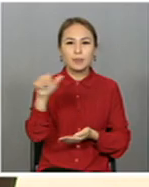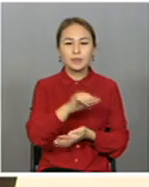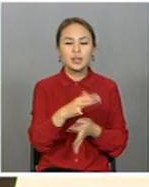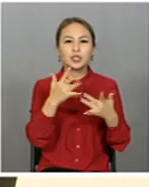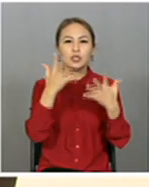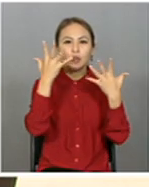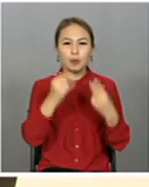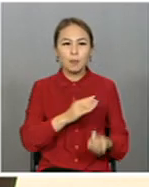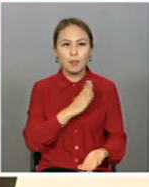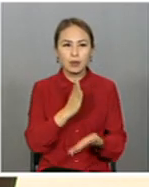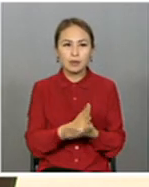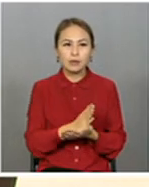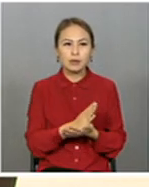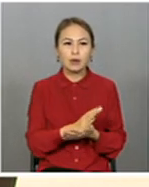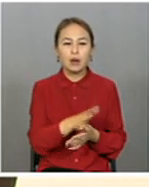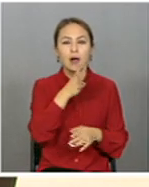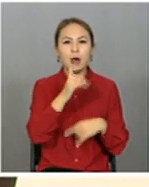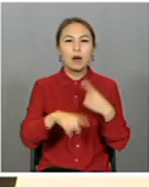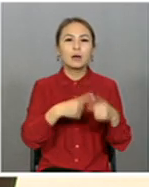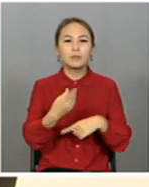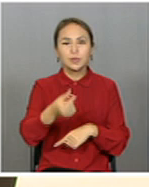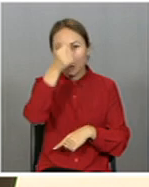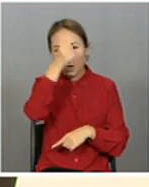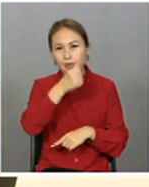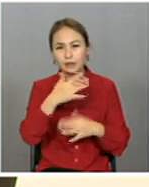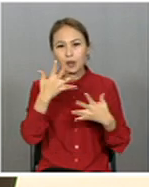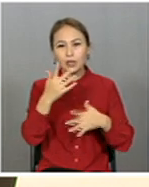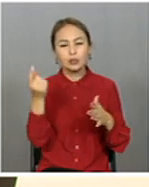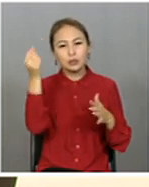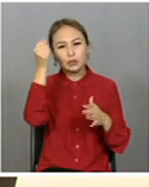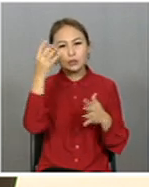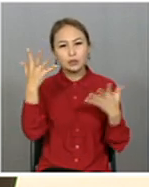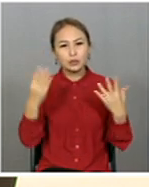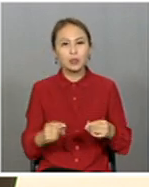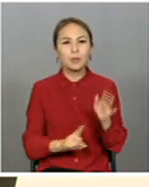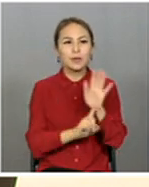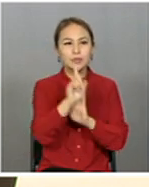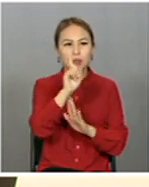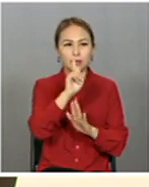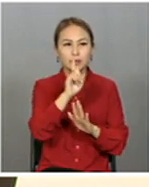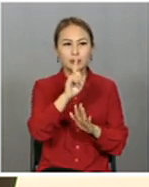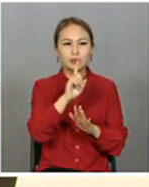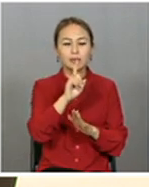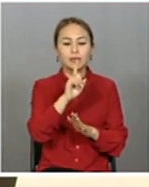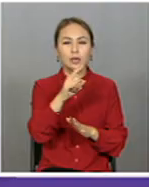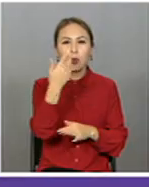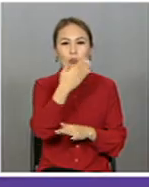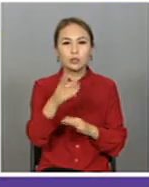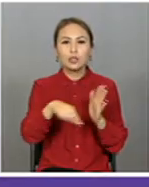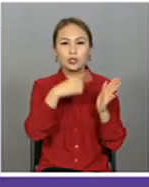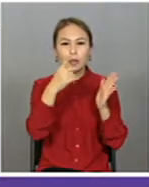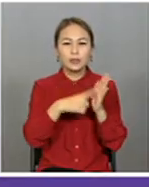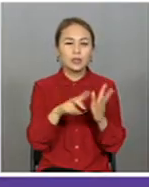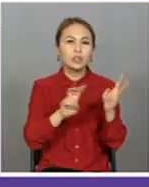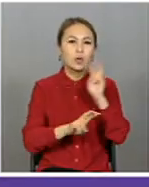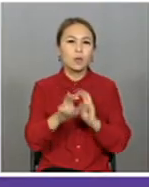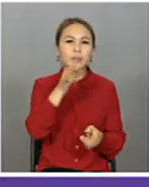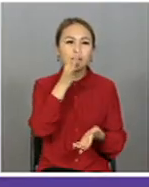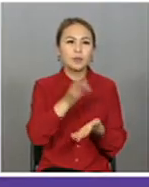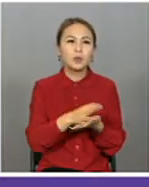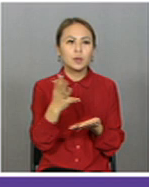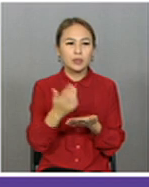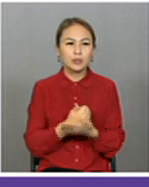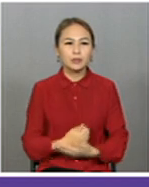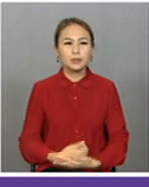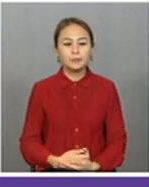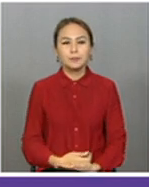бар? Ағымдағы ай аптаның қай күнінен басталады? Міне, балалар, осы сұраққа жауап іздеп көрейік.